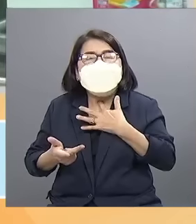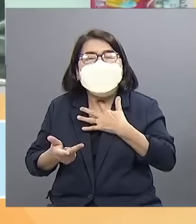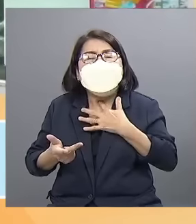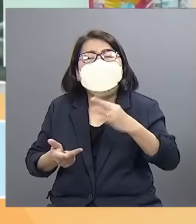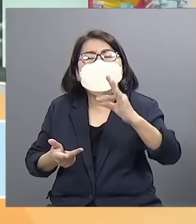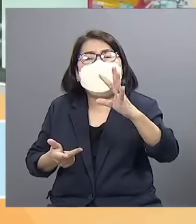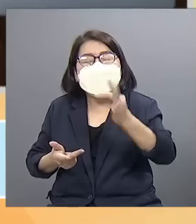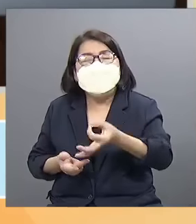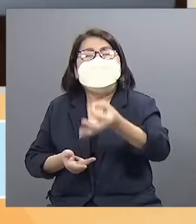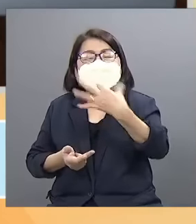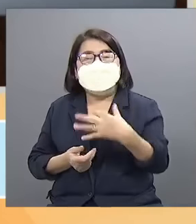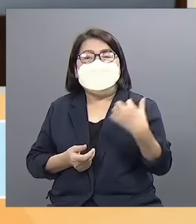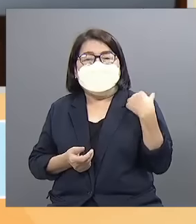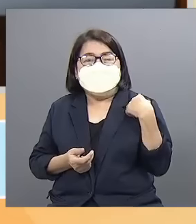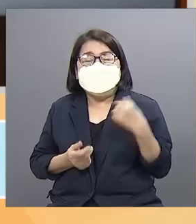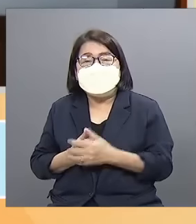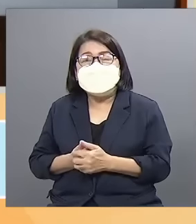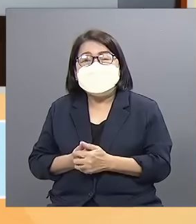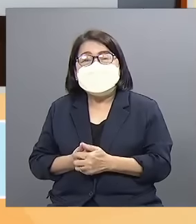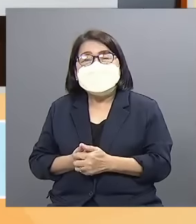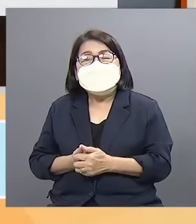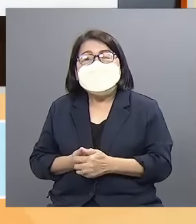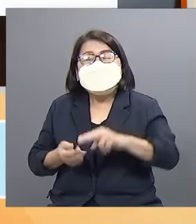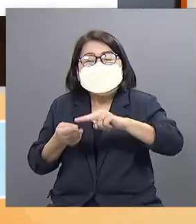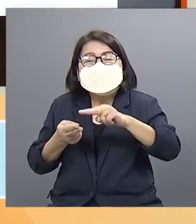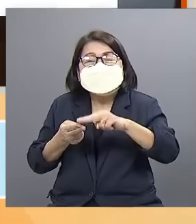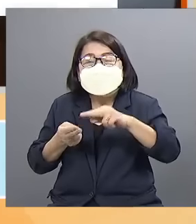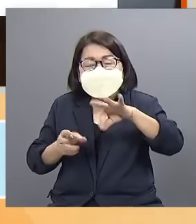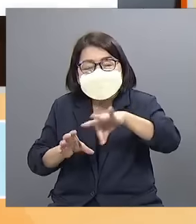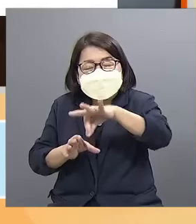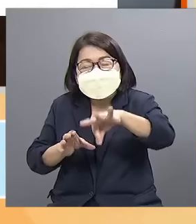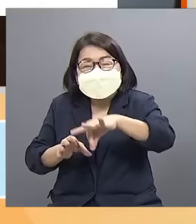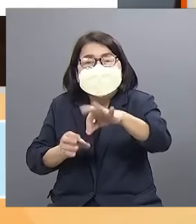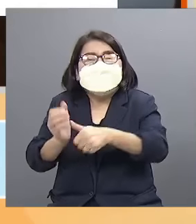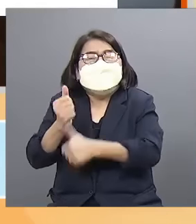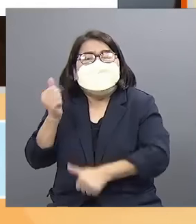3 คร